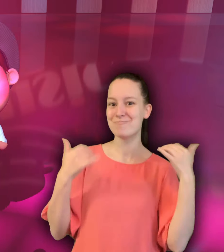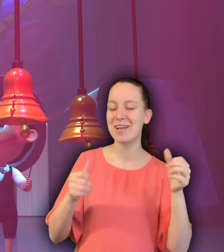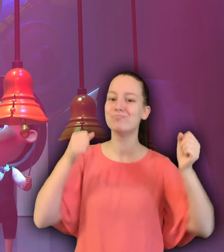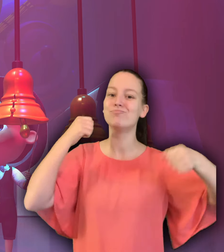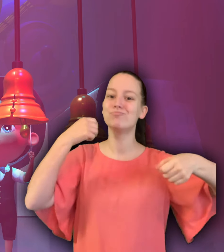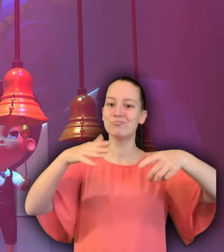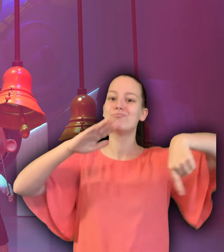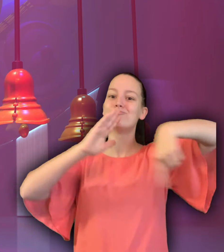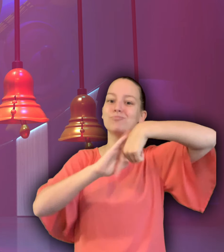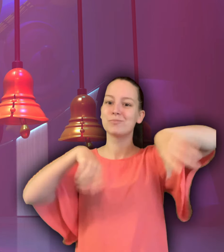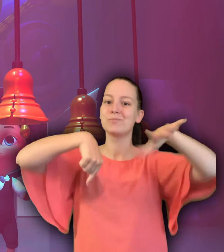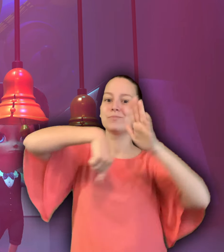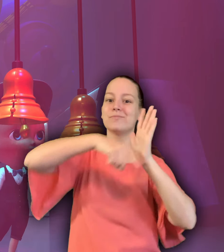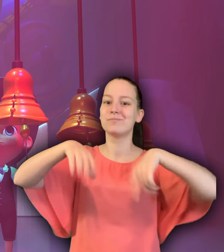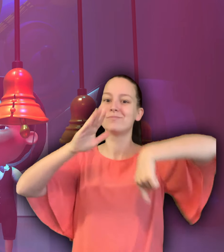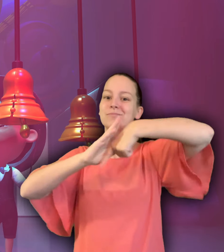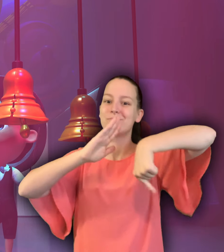み